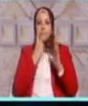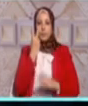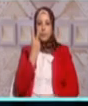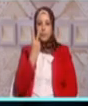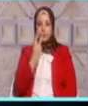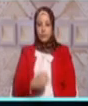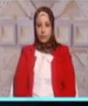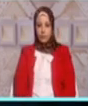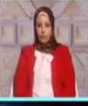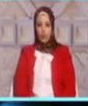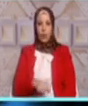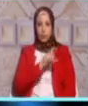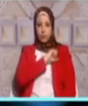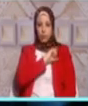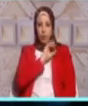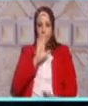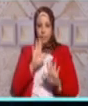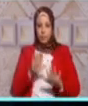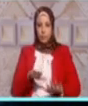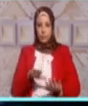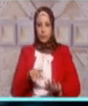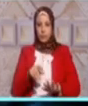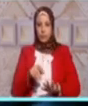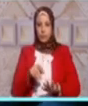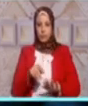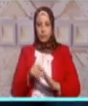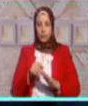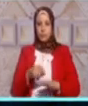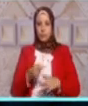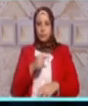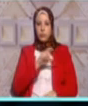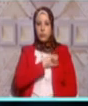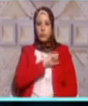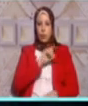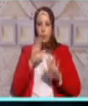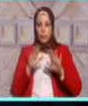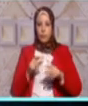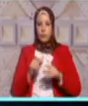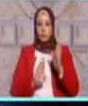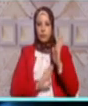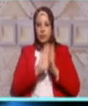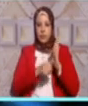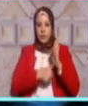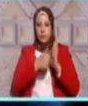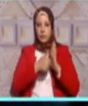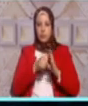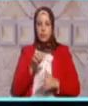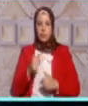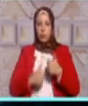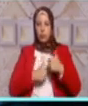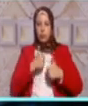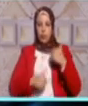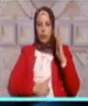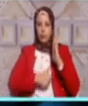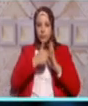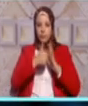هو شايف نفسه إن هو مادة ما المفروض يعني يجي فيها رقم أعلى، ده من حقه